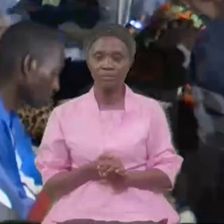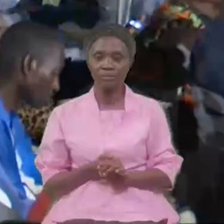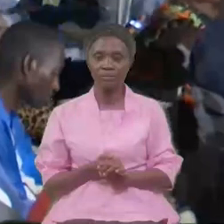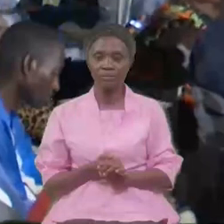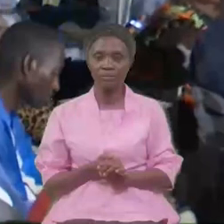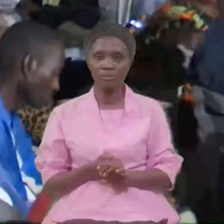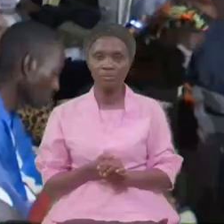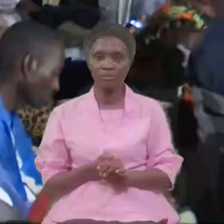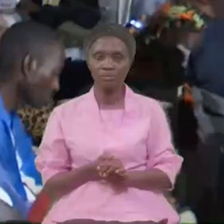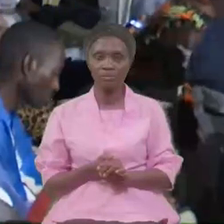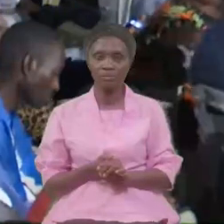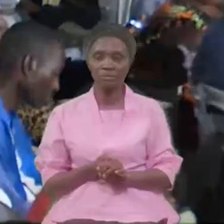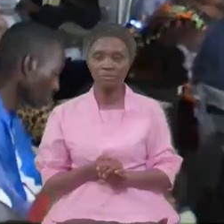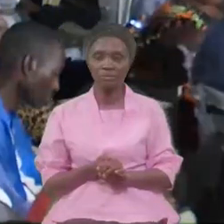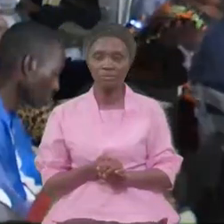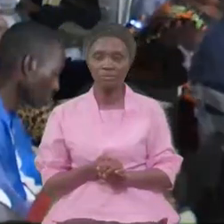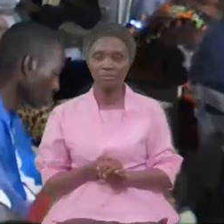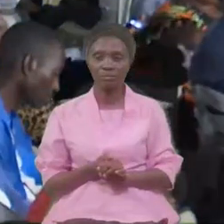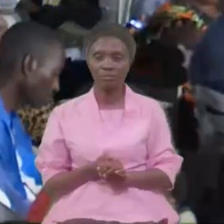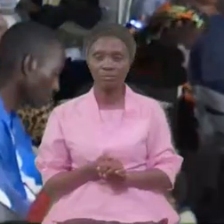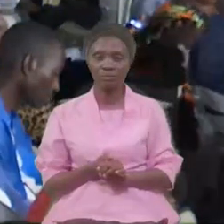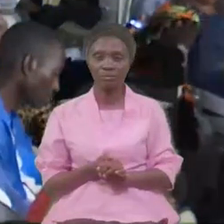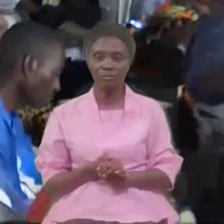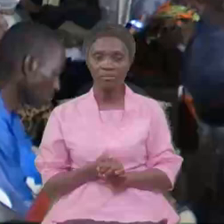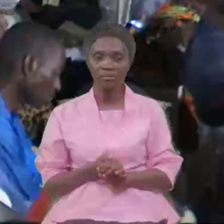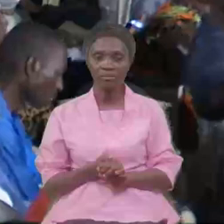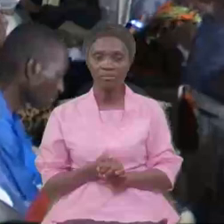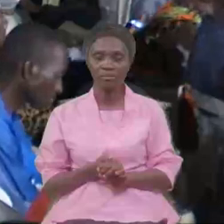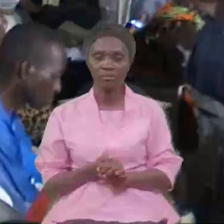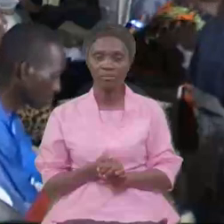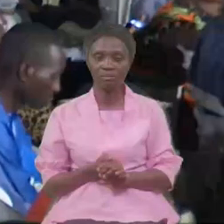notre secours, aie compassion de nous.